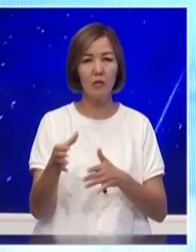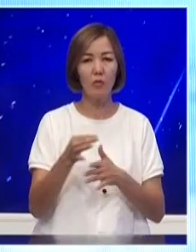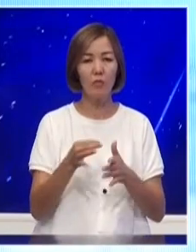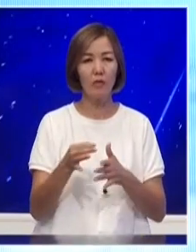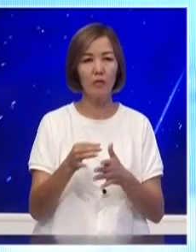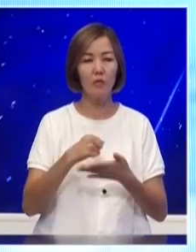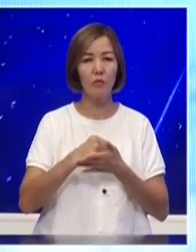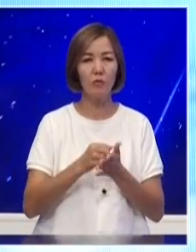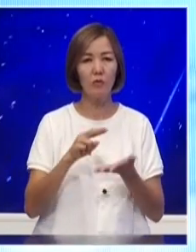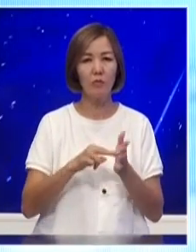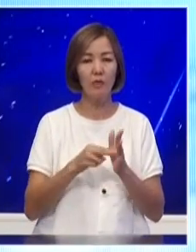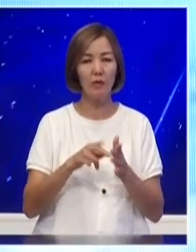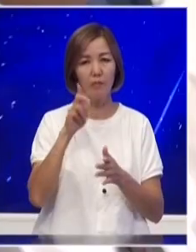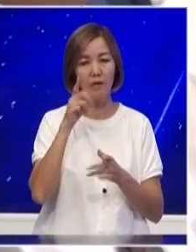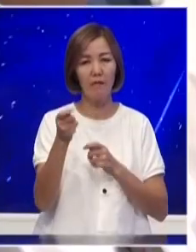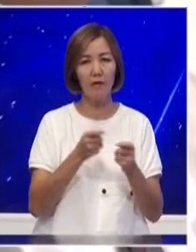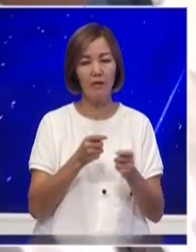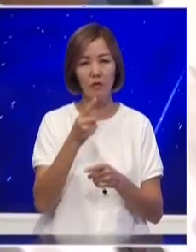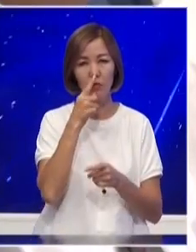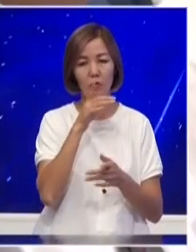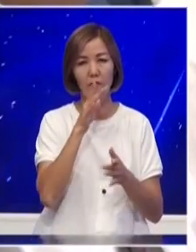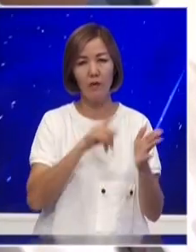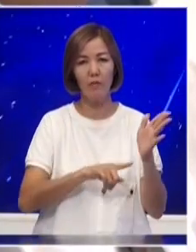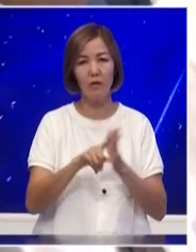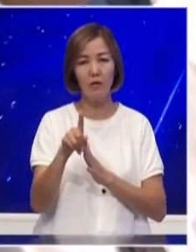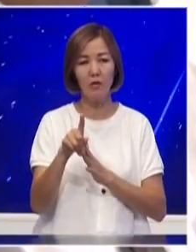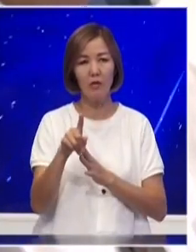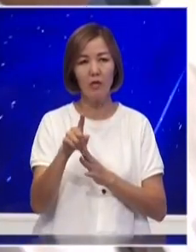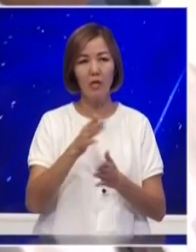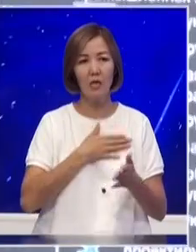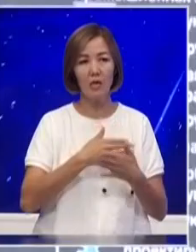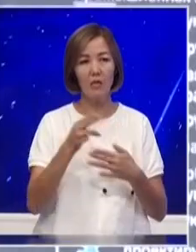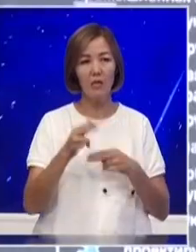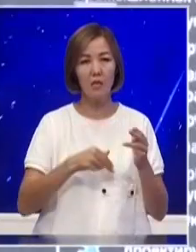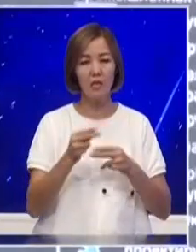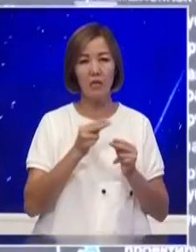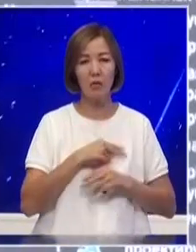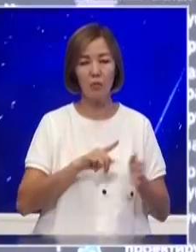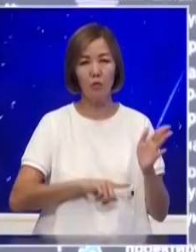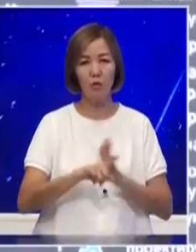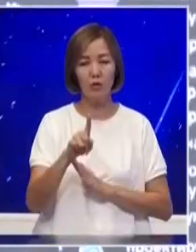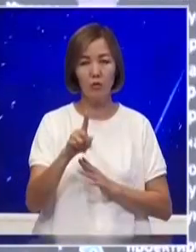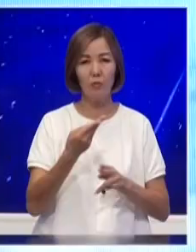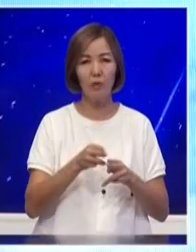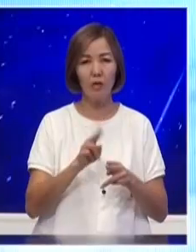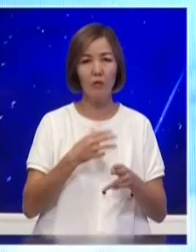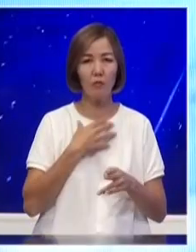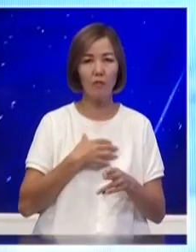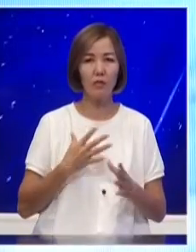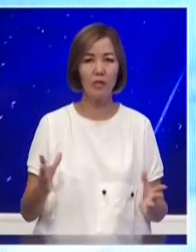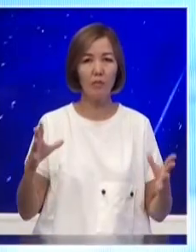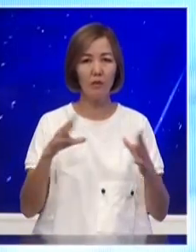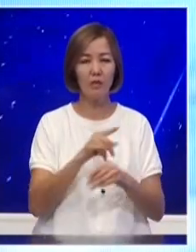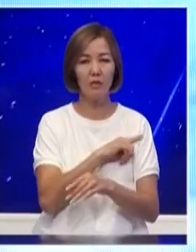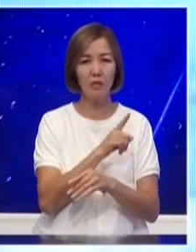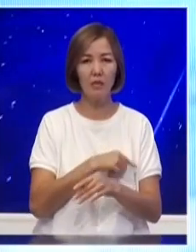центра утвержден правительством, и уже в скором времени начнутся интенсивные строительные работы. Именно поэтому важно объединить усилия